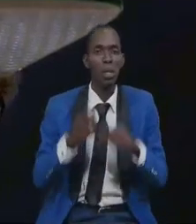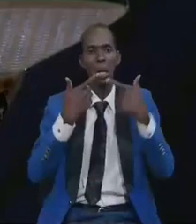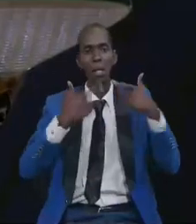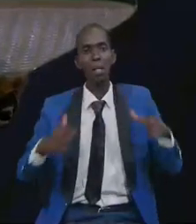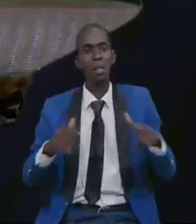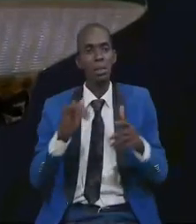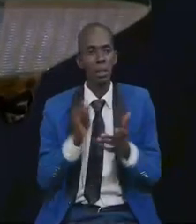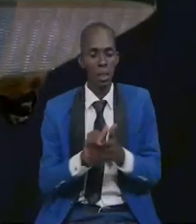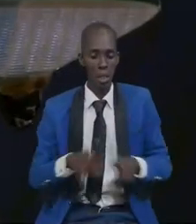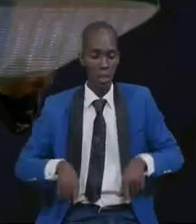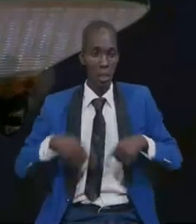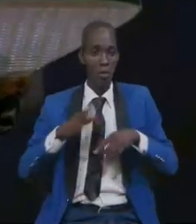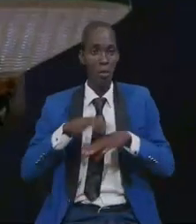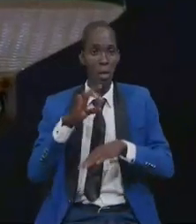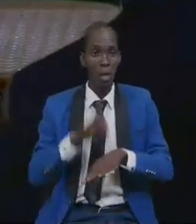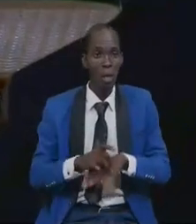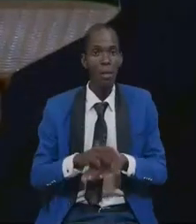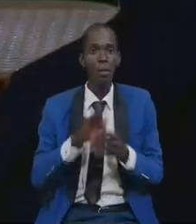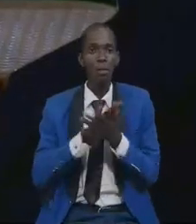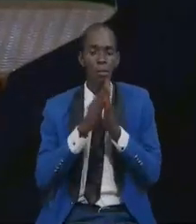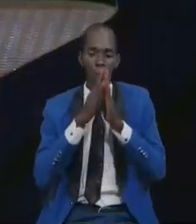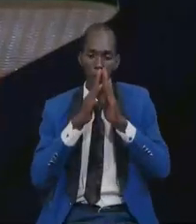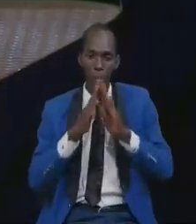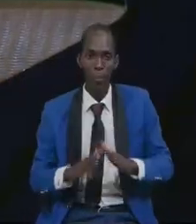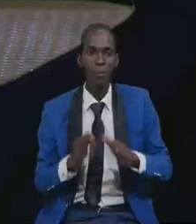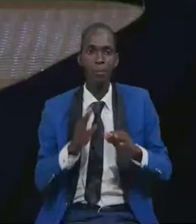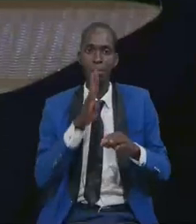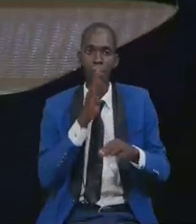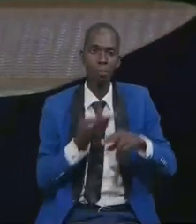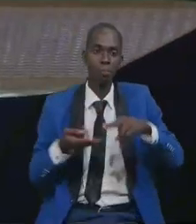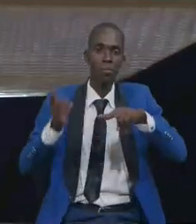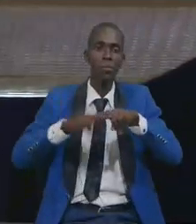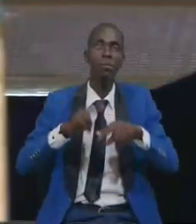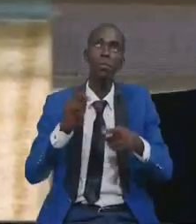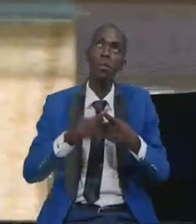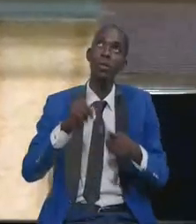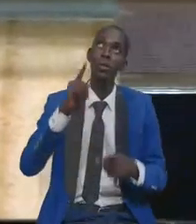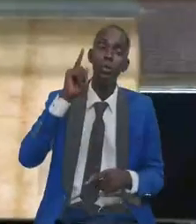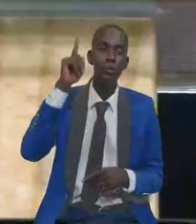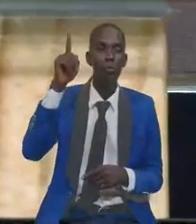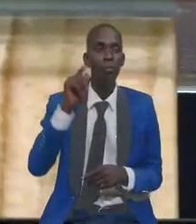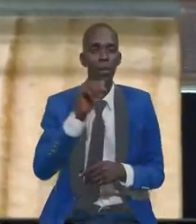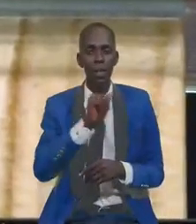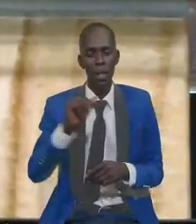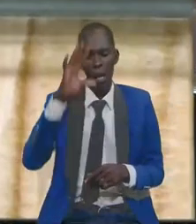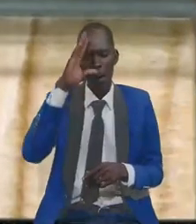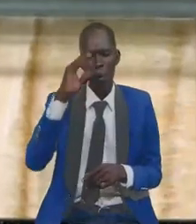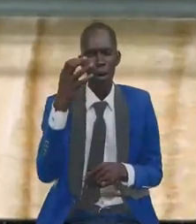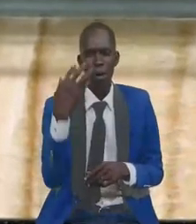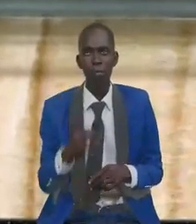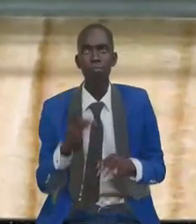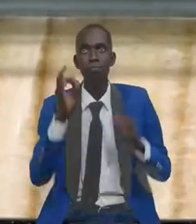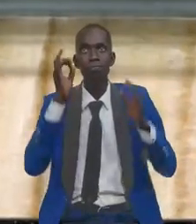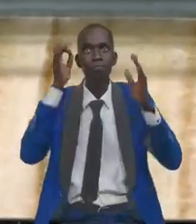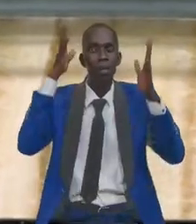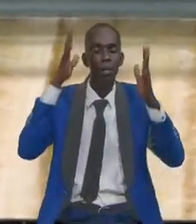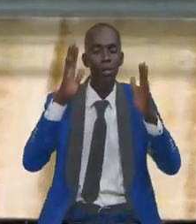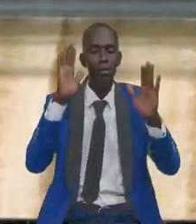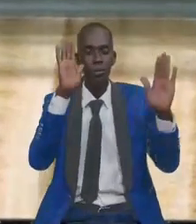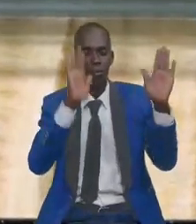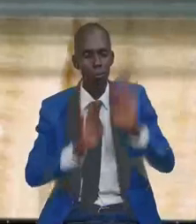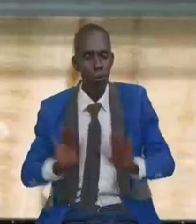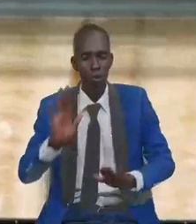la terre, que la paix vous soit donnée avec abondance. Un homme violent, un homme de furie, un homme de